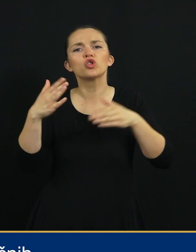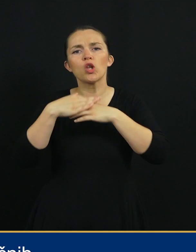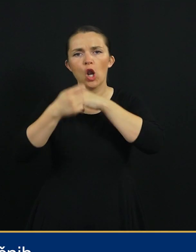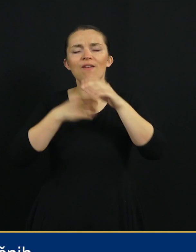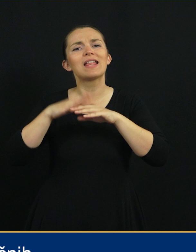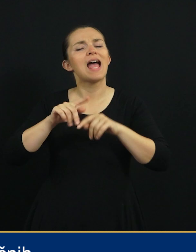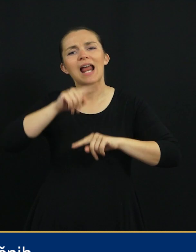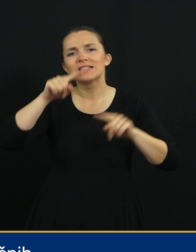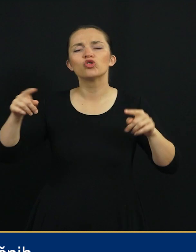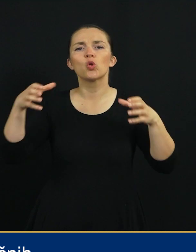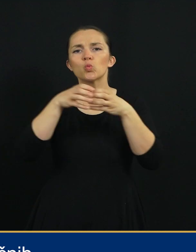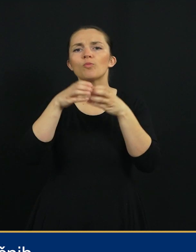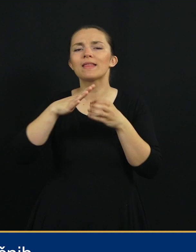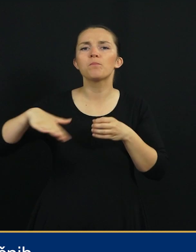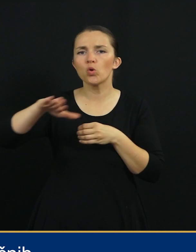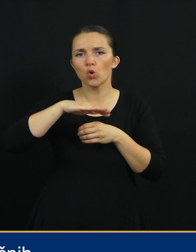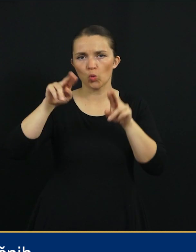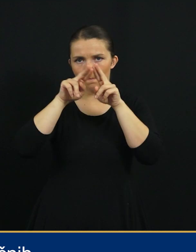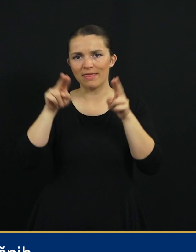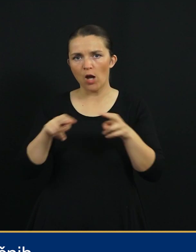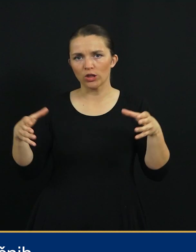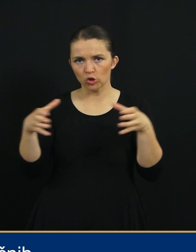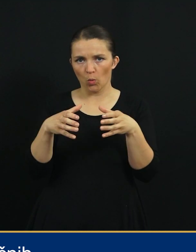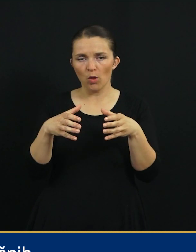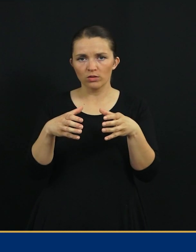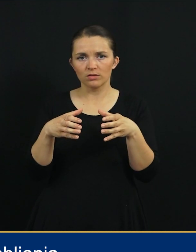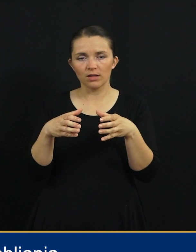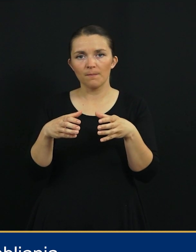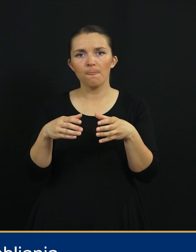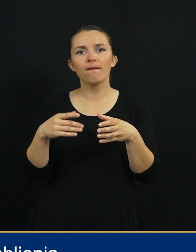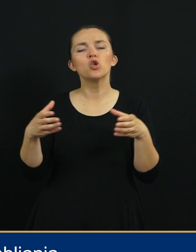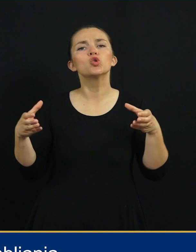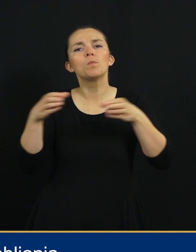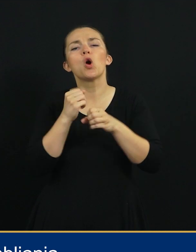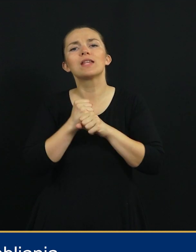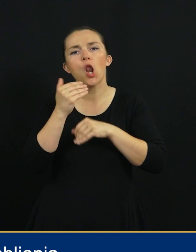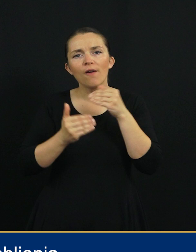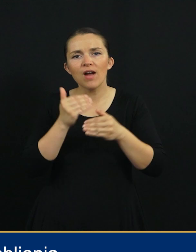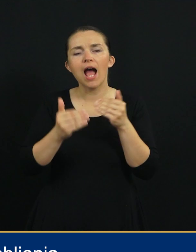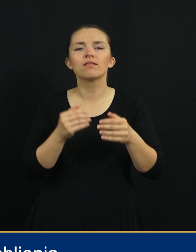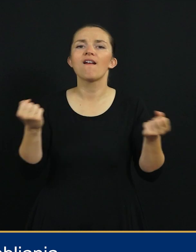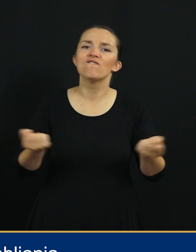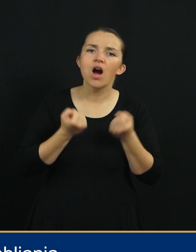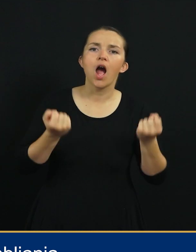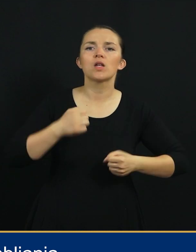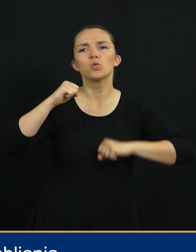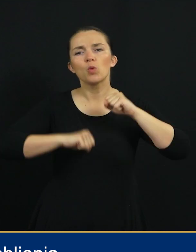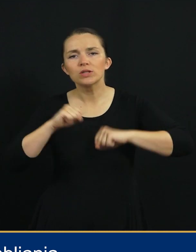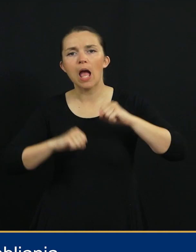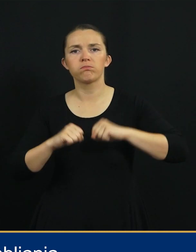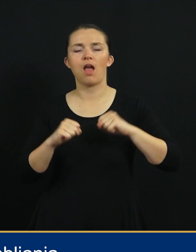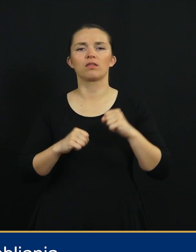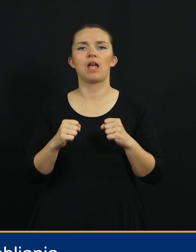sodelovanja na različnih družbenih področjih v mednarodni skupnosti so skupno delovanje, vaje,